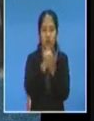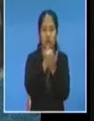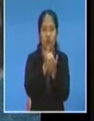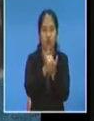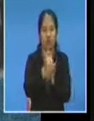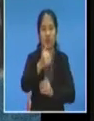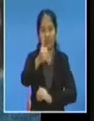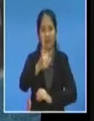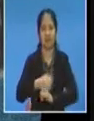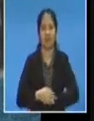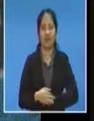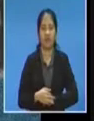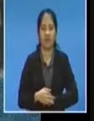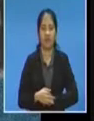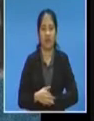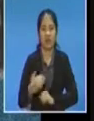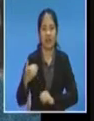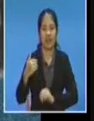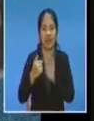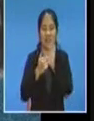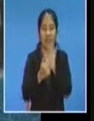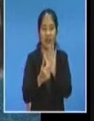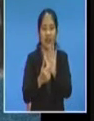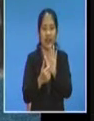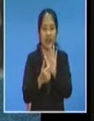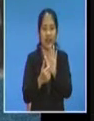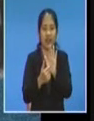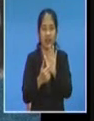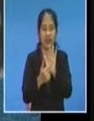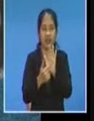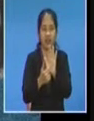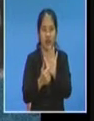เวลาประกวดนางงามครับเกือบทุ